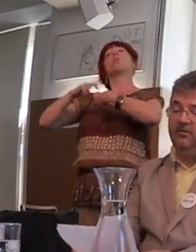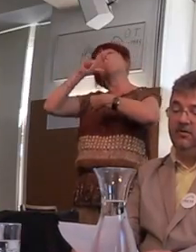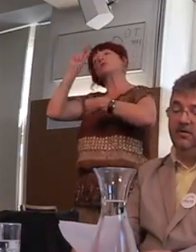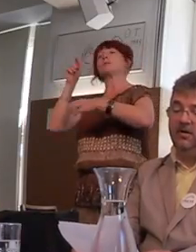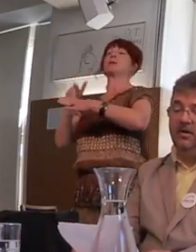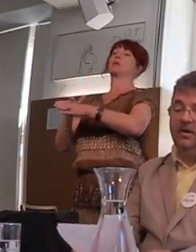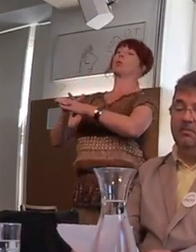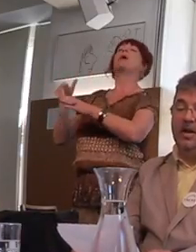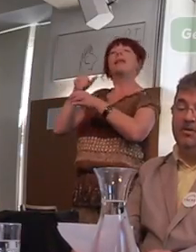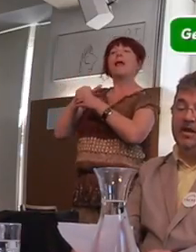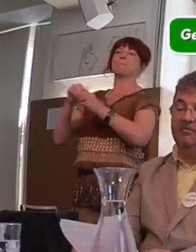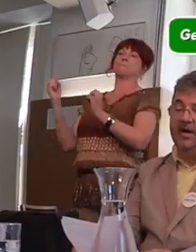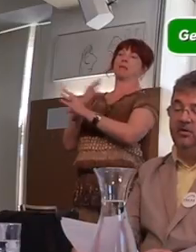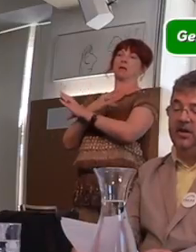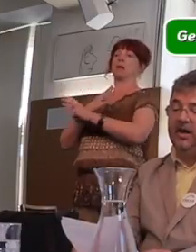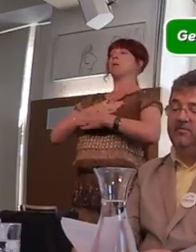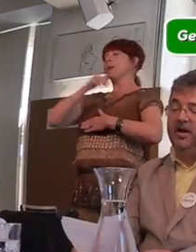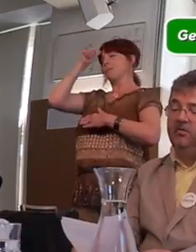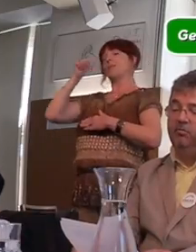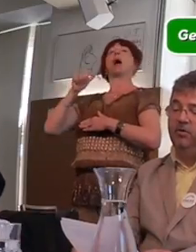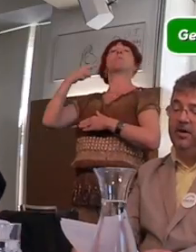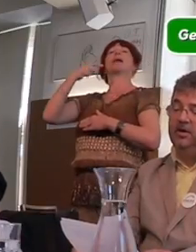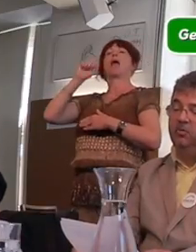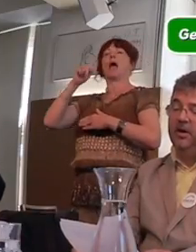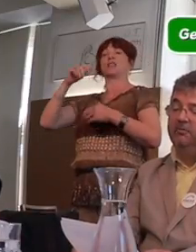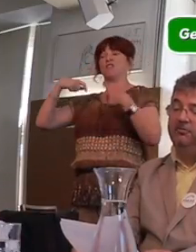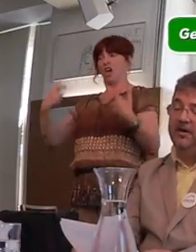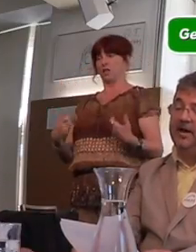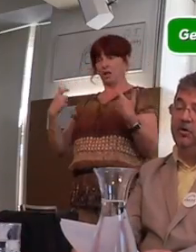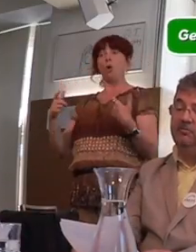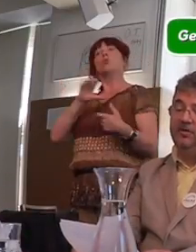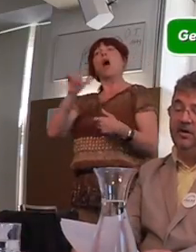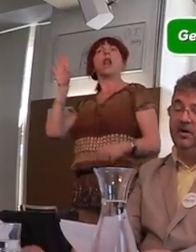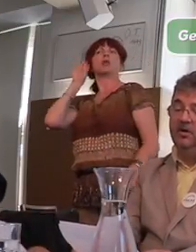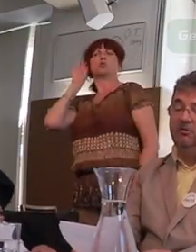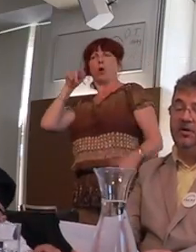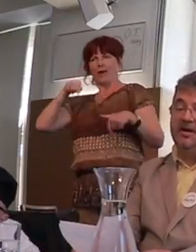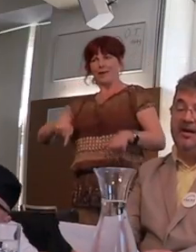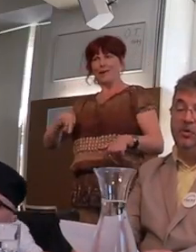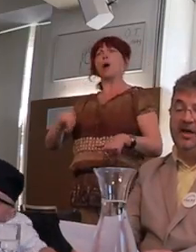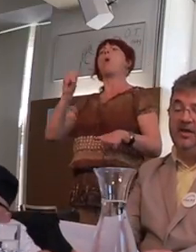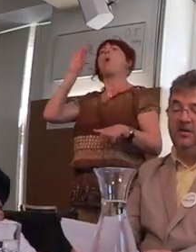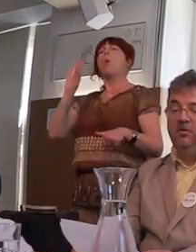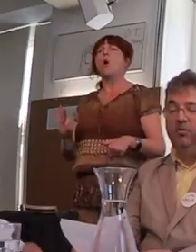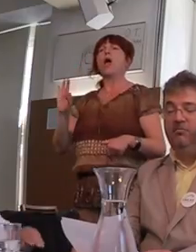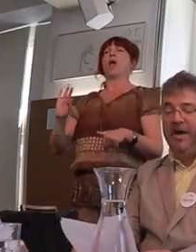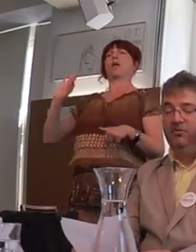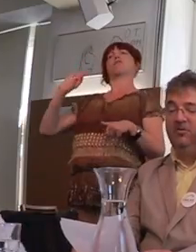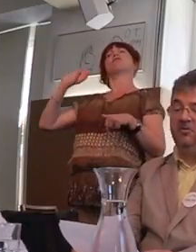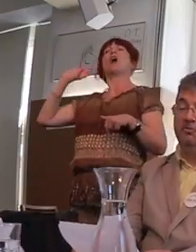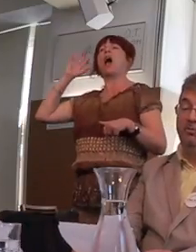Österreichs. Mein Name ist Gerhard Wagen und ich heiße alle Zuhörer hier im ORF Radiocafé vor den Radiogeräten